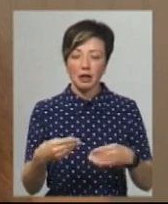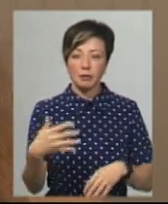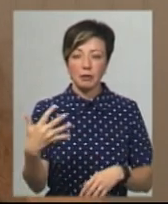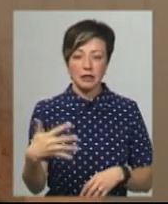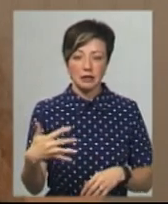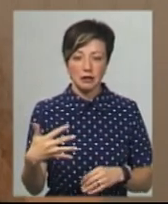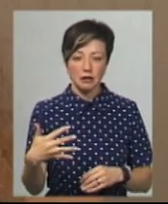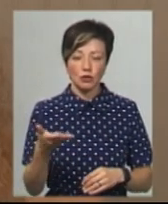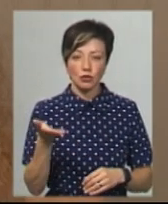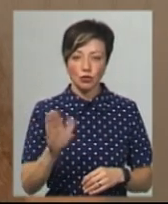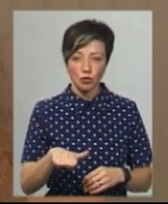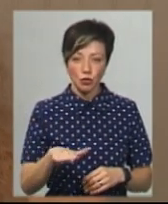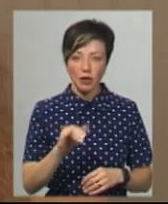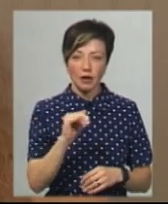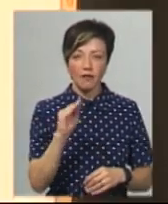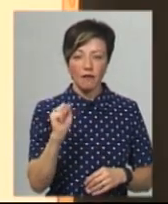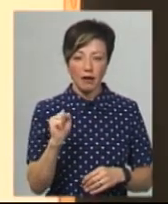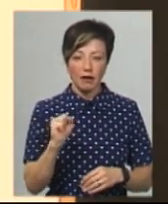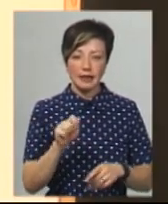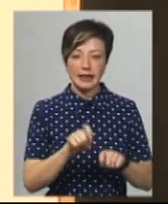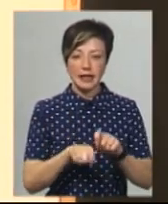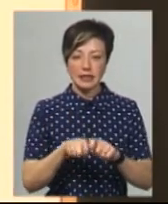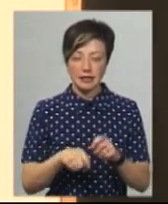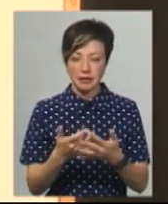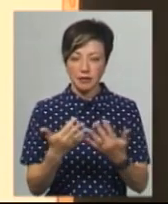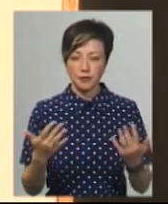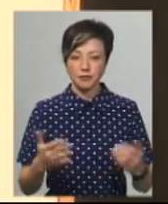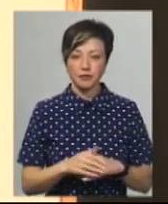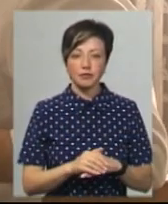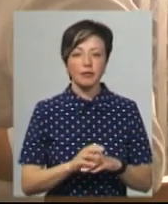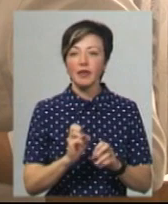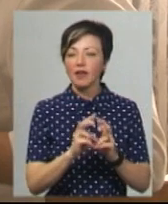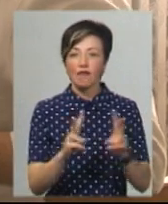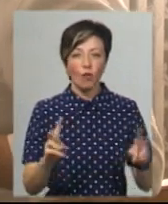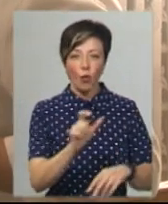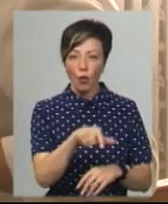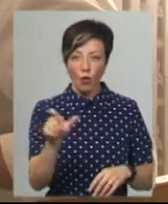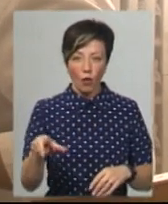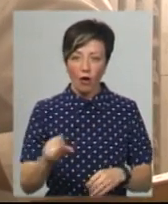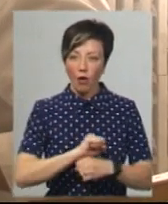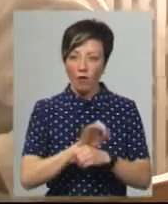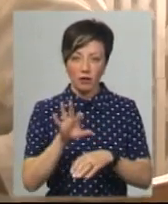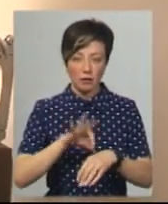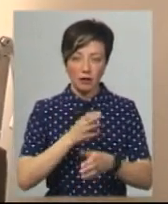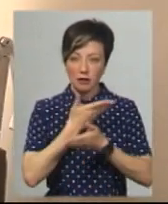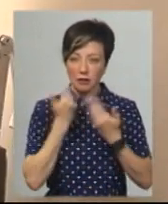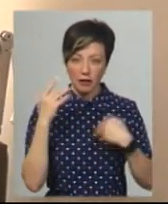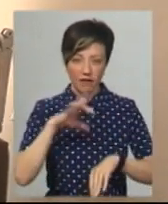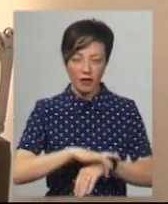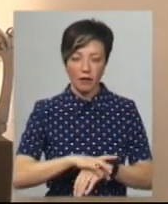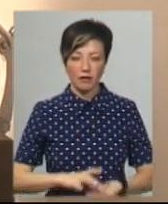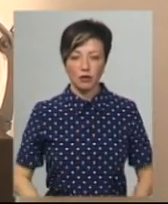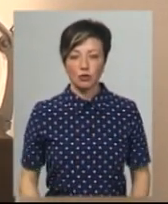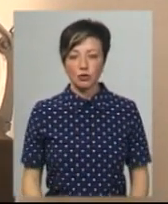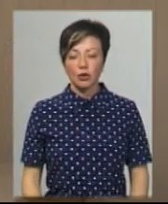50 штук ІФА-тестів. У жодного з обстежених призовників на строкову службу COVID-19 не виявлено, каже військовий